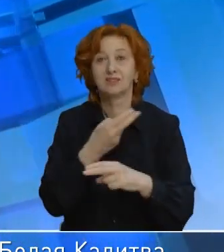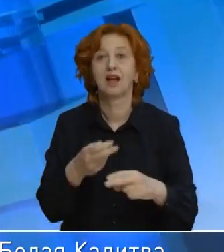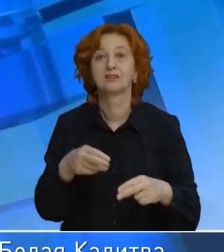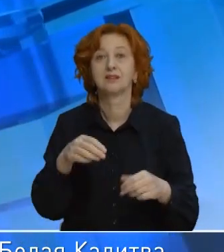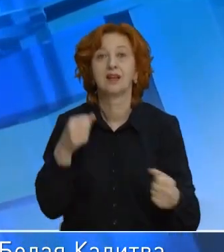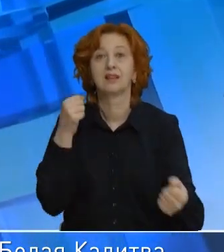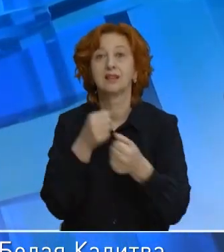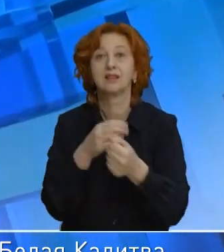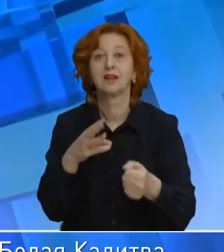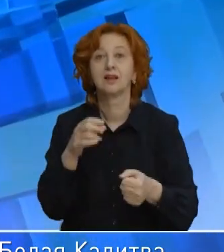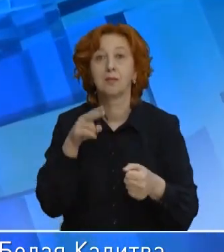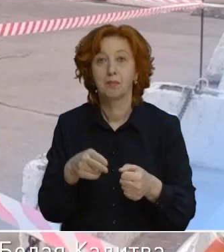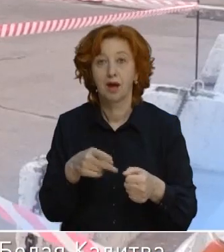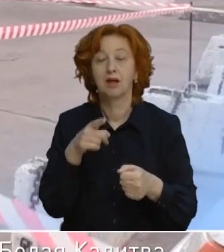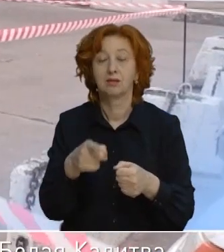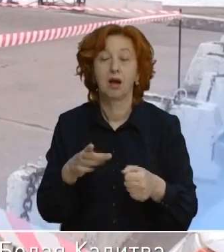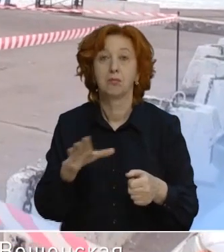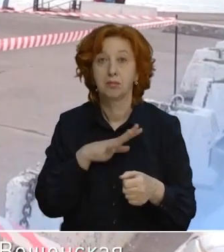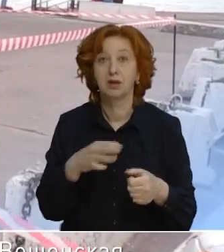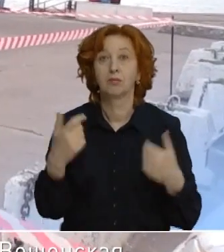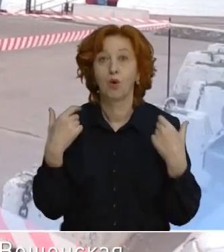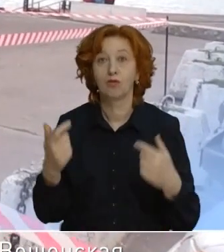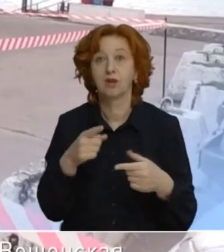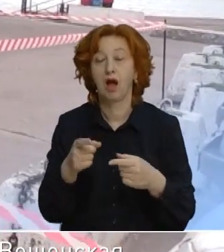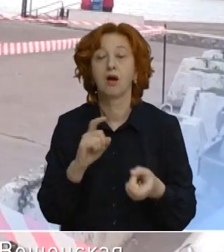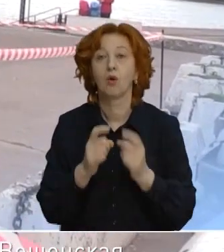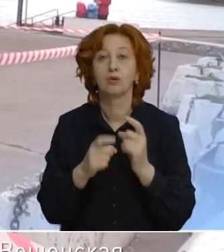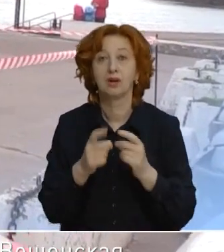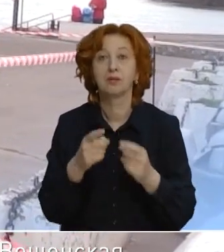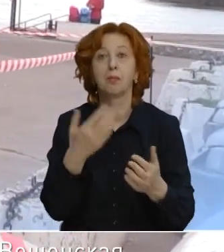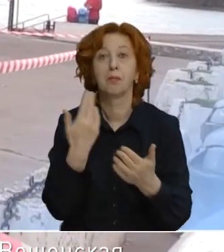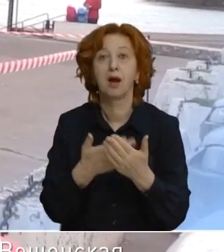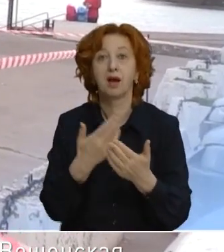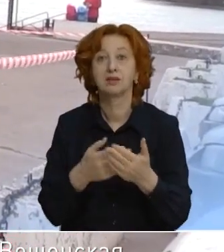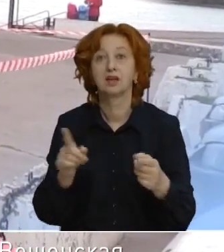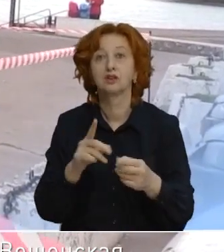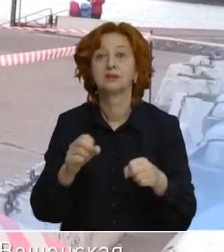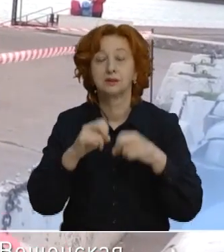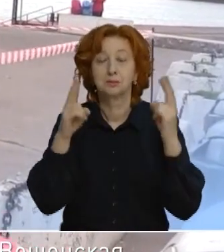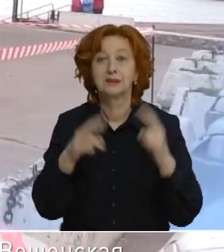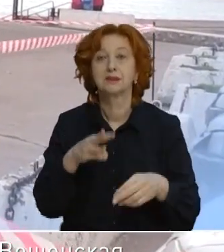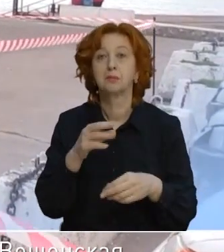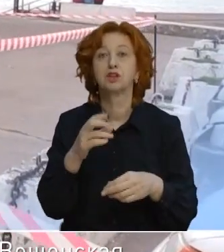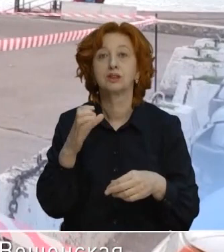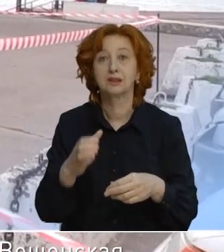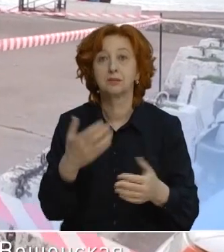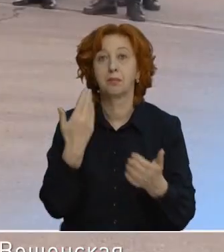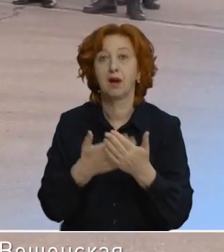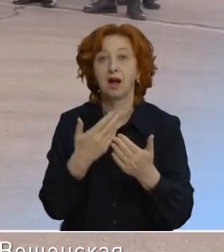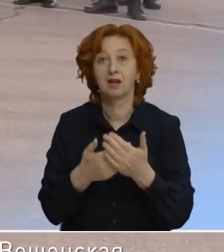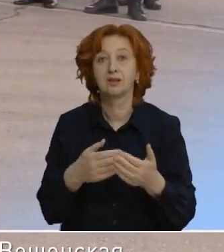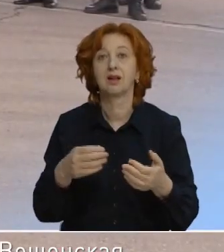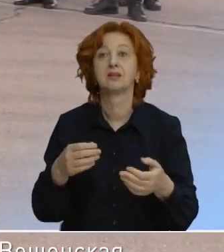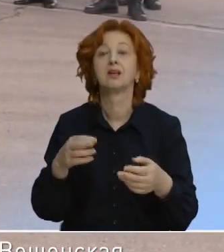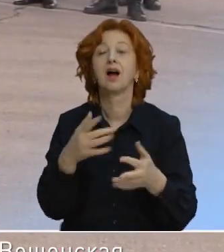ДТП. Окружные учения завершились в Азове. Конкуренцию представителям Ростовской области составили специалисты МЧС из Адыгеи,